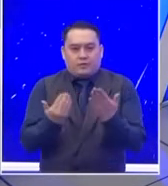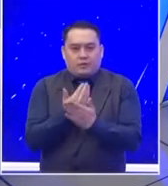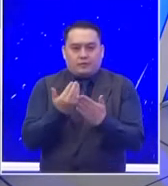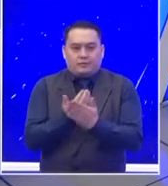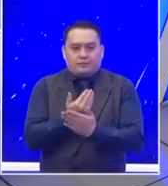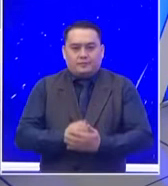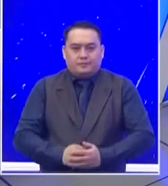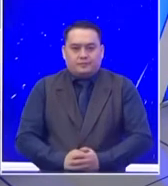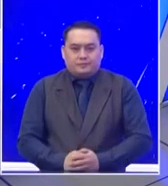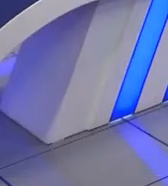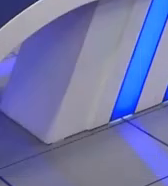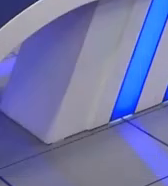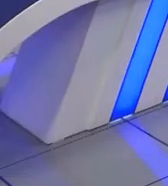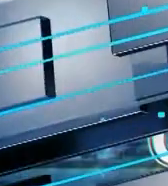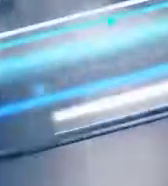сегодня.